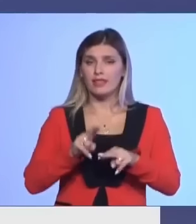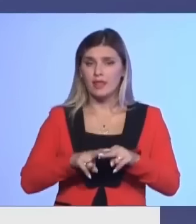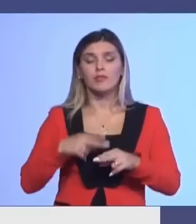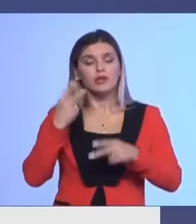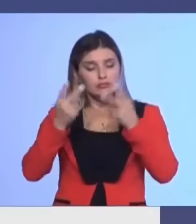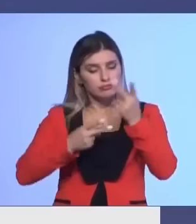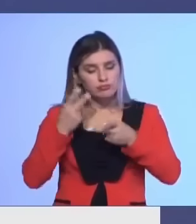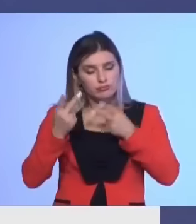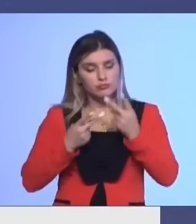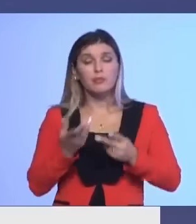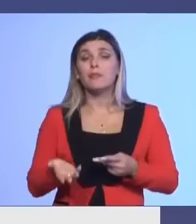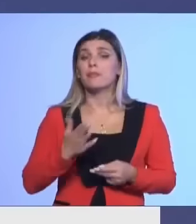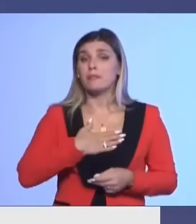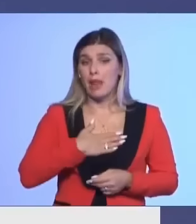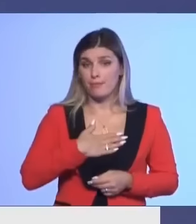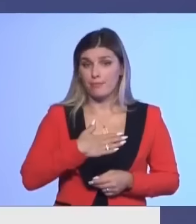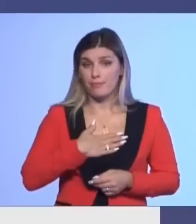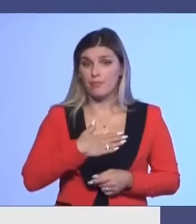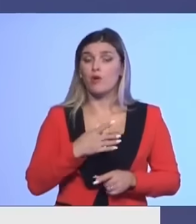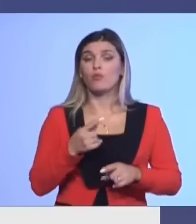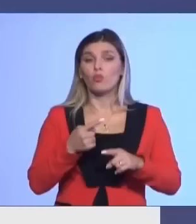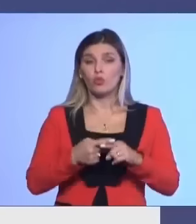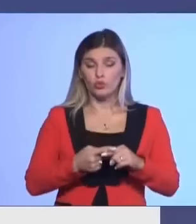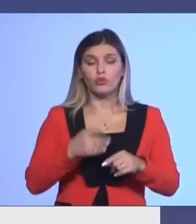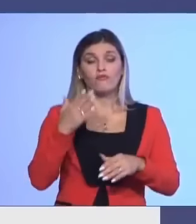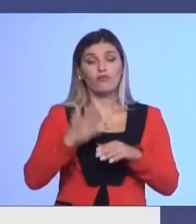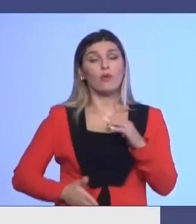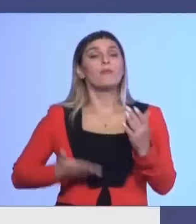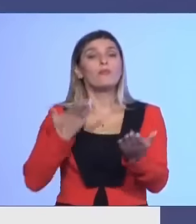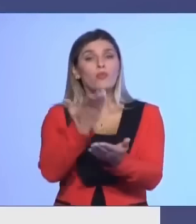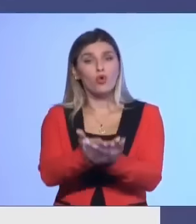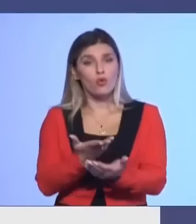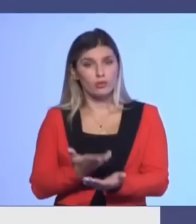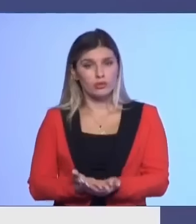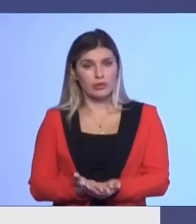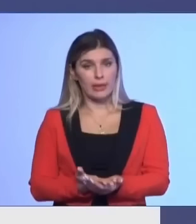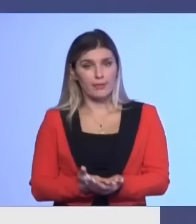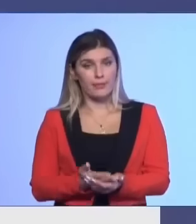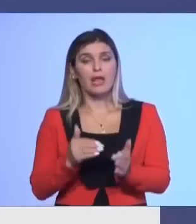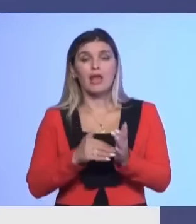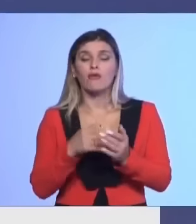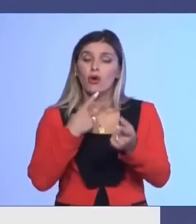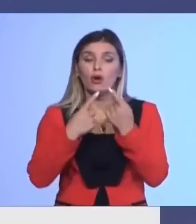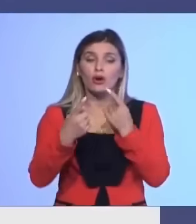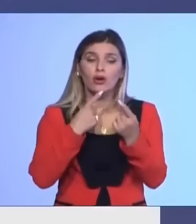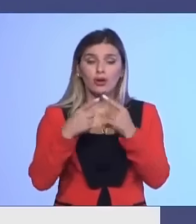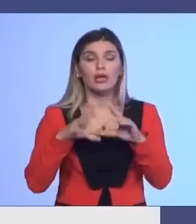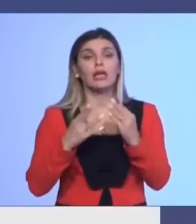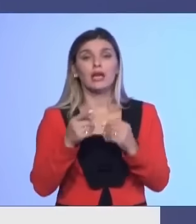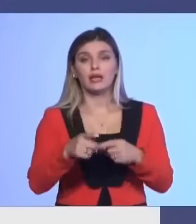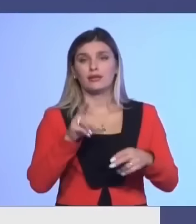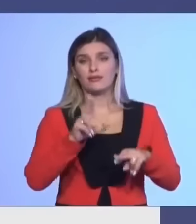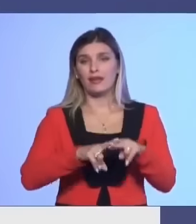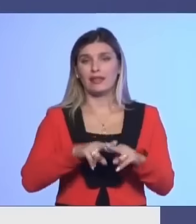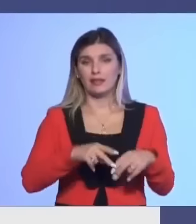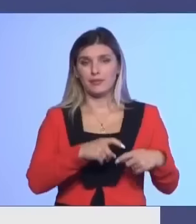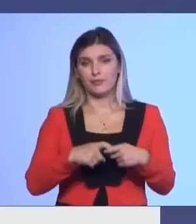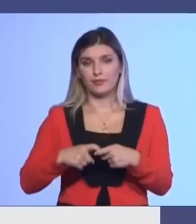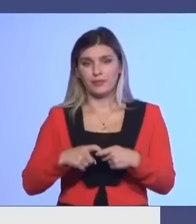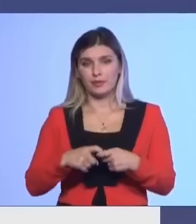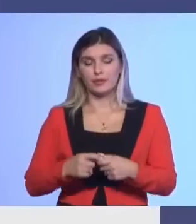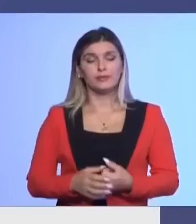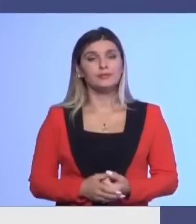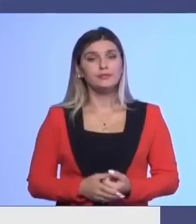ndërmjetësuar nga Bashkimi Evropian dhe të dalin me propozime që do të trajtonin ndikimin e mundshëm negativ të këtij vendimi në popullatën e veriut